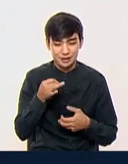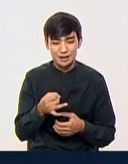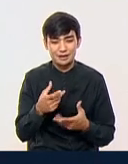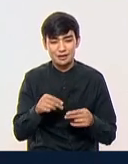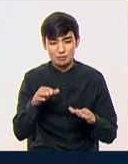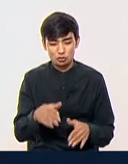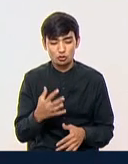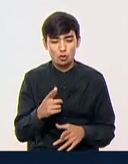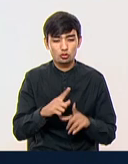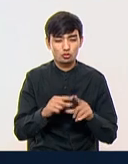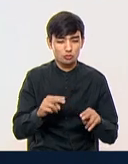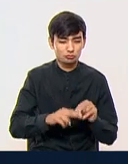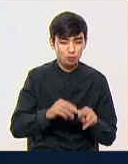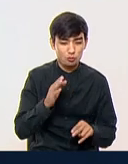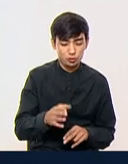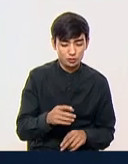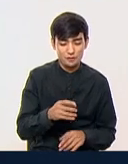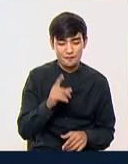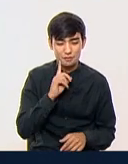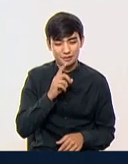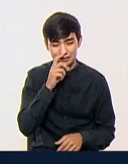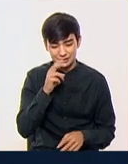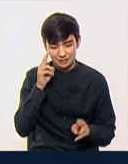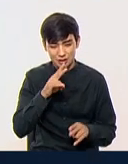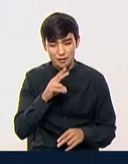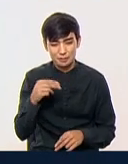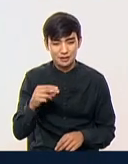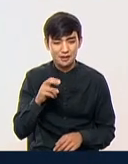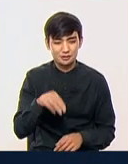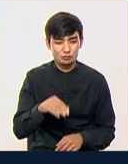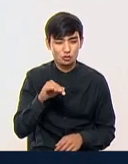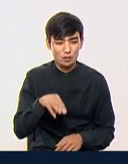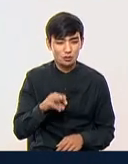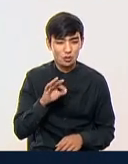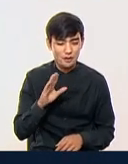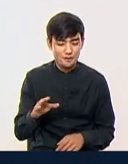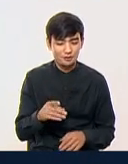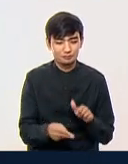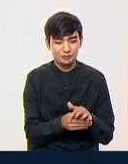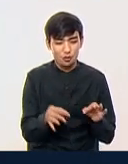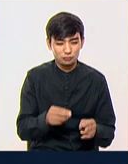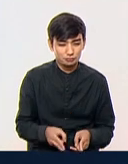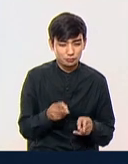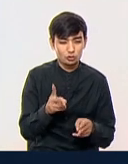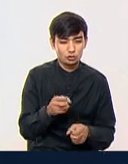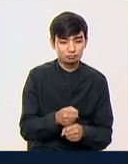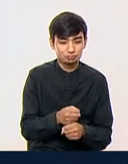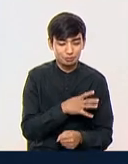мектеп салынатыны белгісіз. Айта кету керек, президент Қасым-Жомарт Тоқаев биылғы жолдауында жемқорлық қылмысына